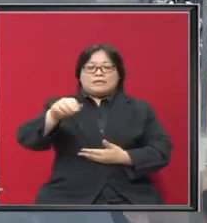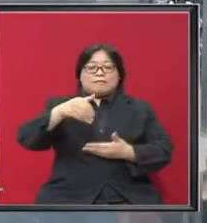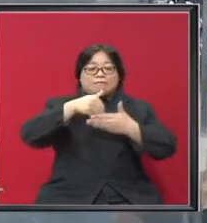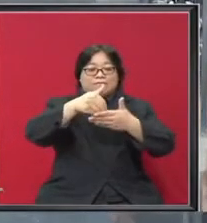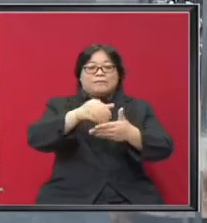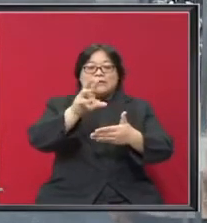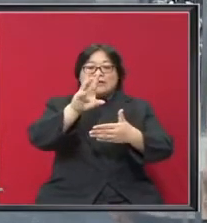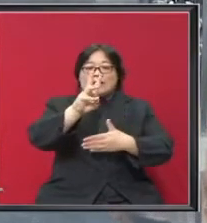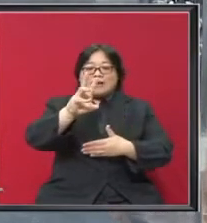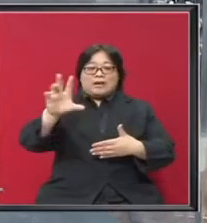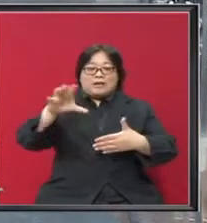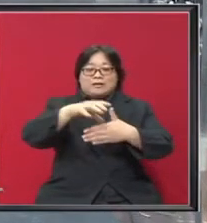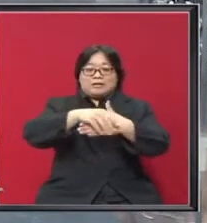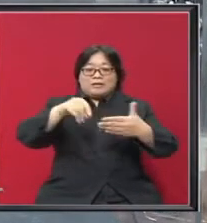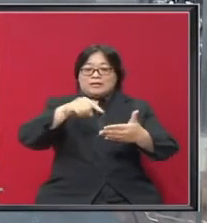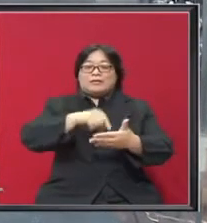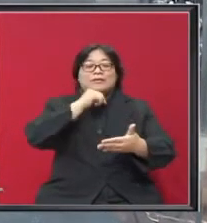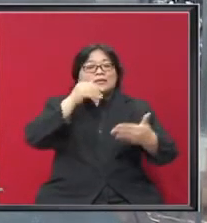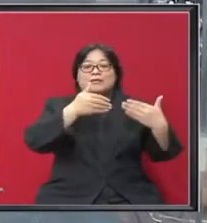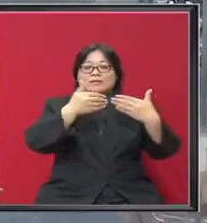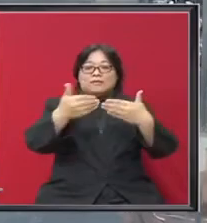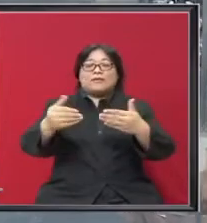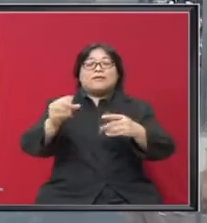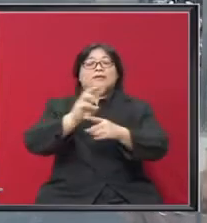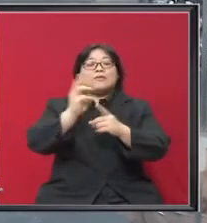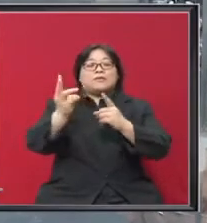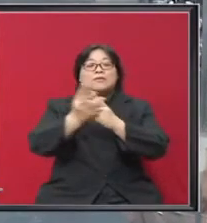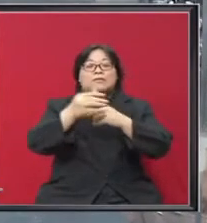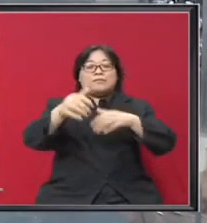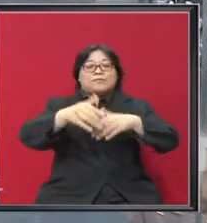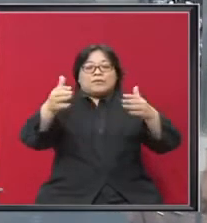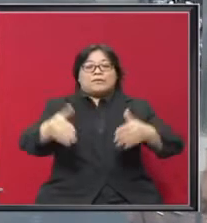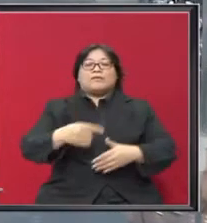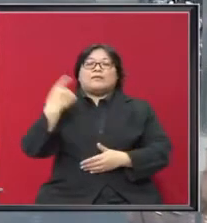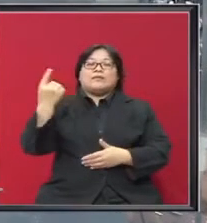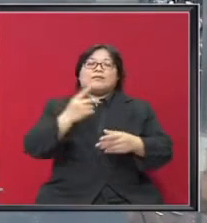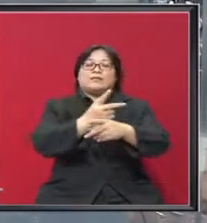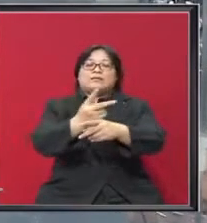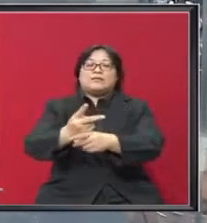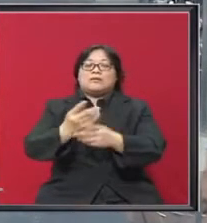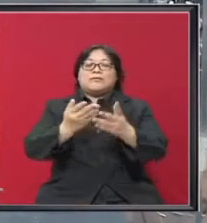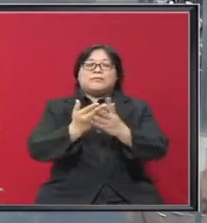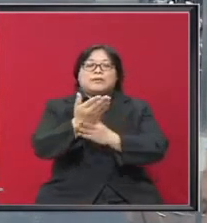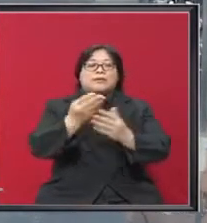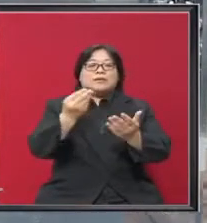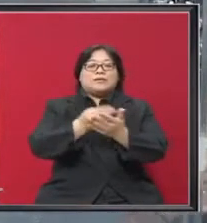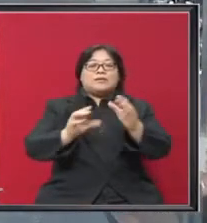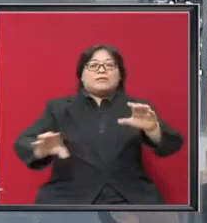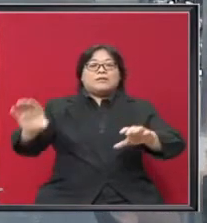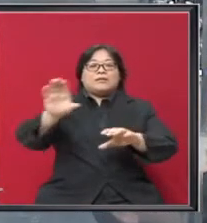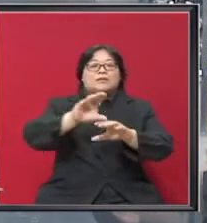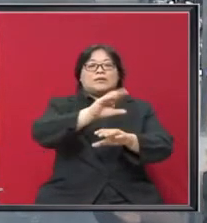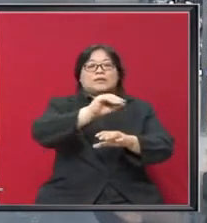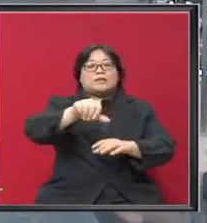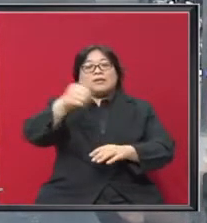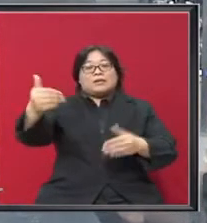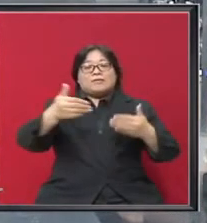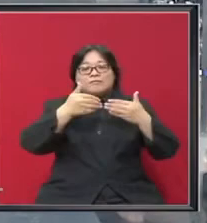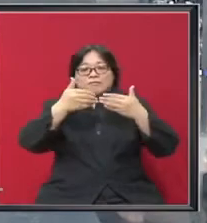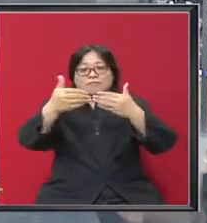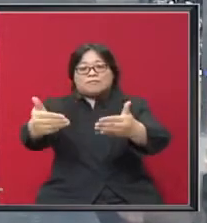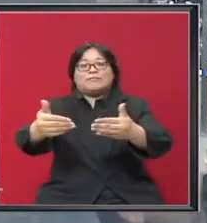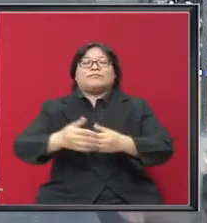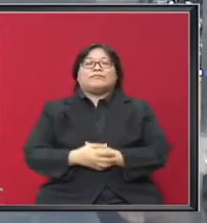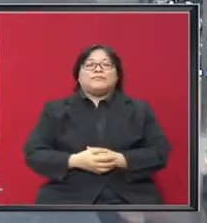rm600 ini tidak diteruskan kebajikan pesawat Setia sedih jago melalui subsidi dan insentif yang berterusan